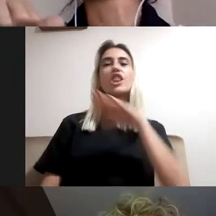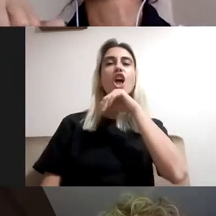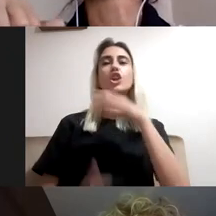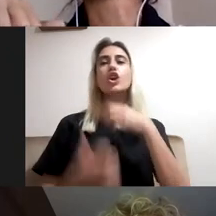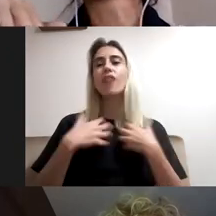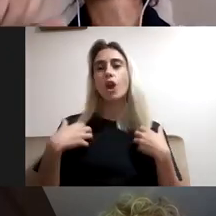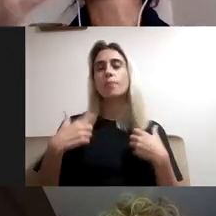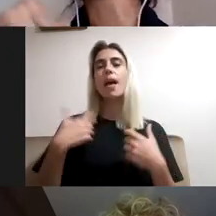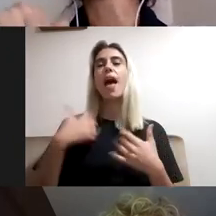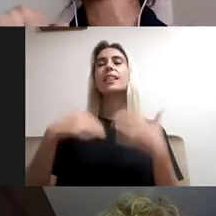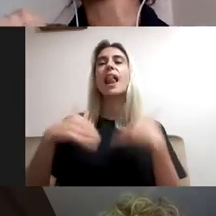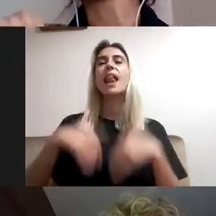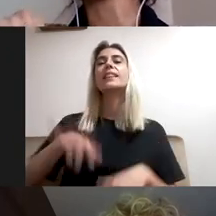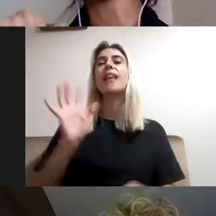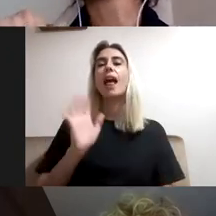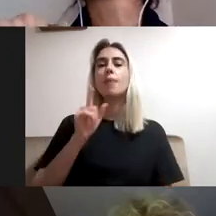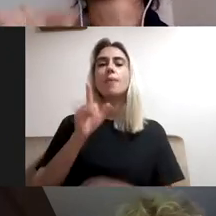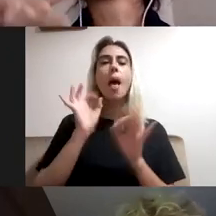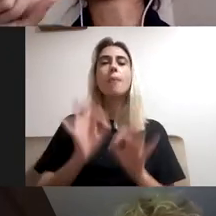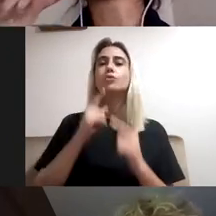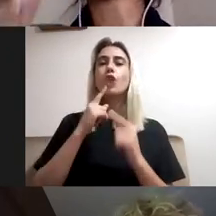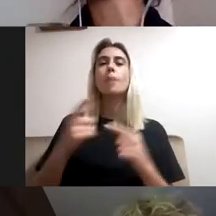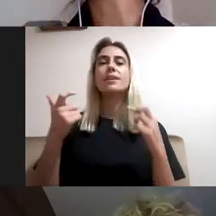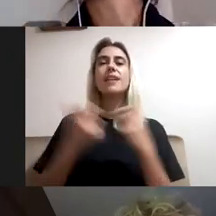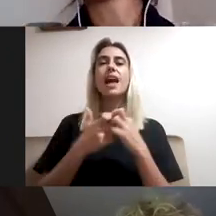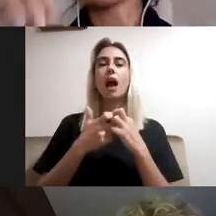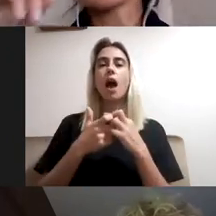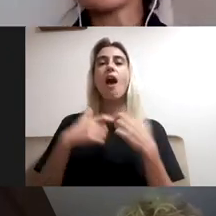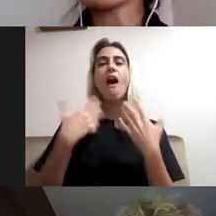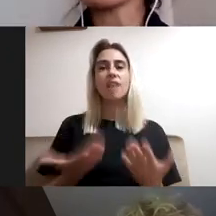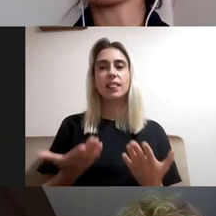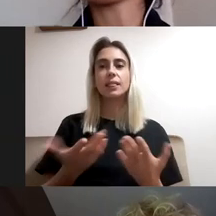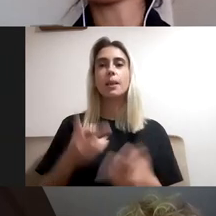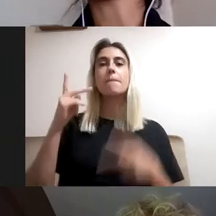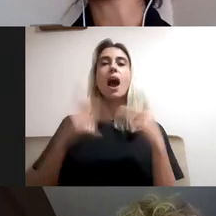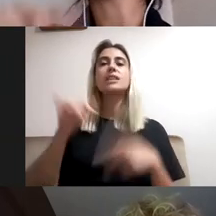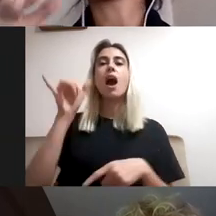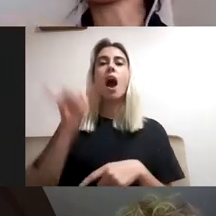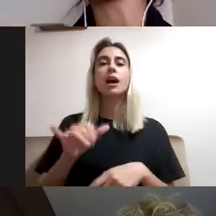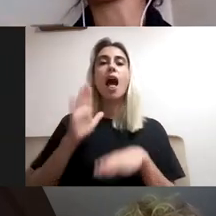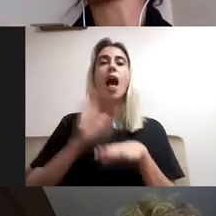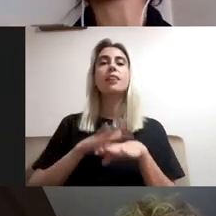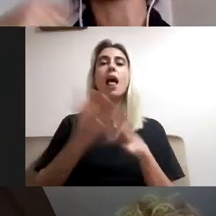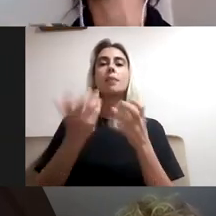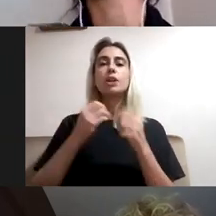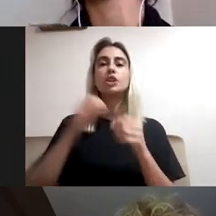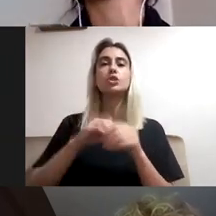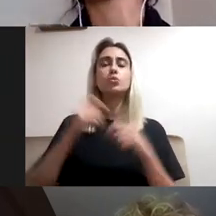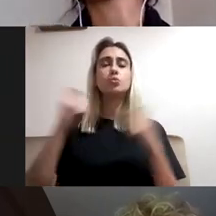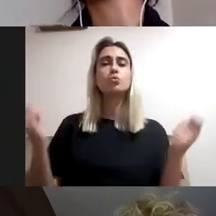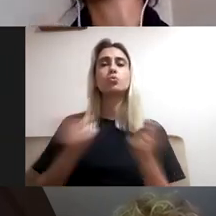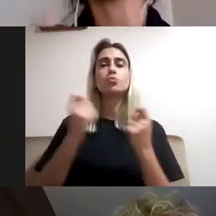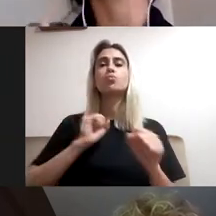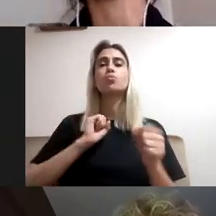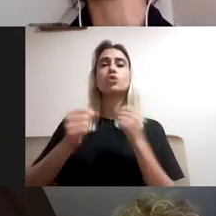Engellilere değil bu arada. Reza Hoca'ya hep söylüyorum. Yani evet, bazı hakları elde etmek için çok uğraşılıyor. Çok büyük bir